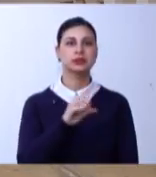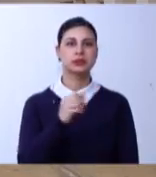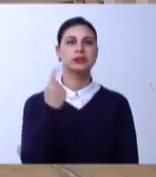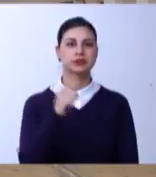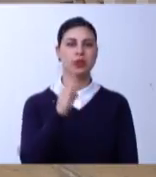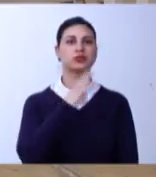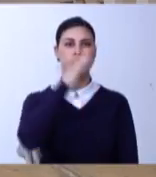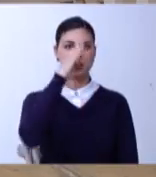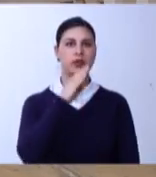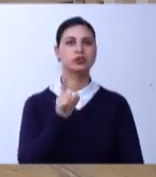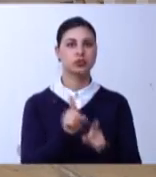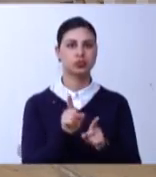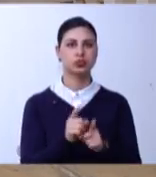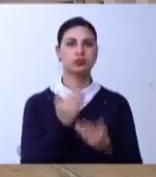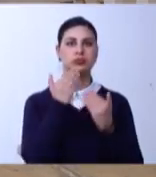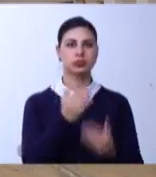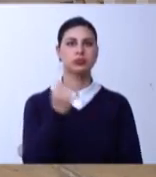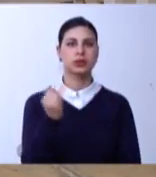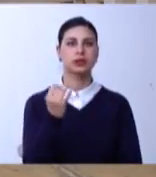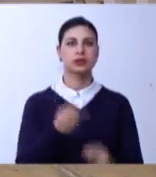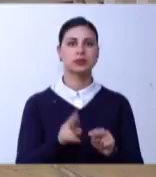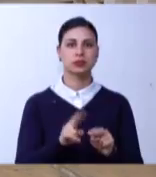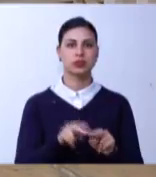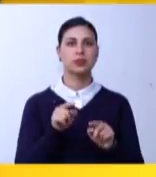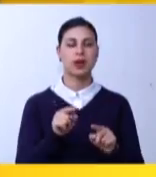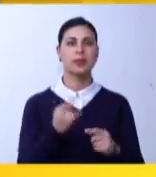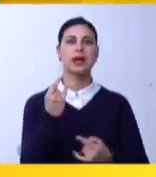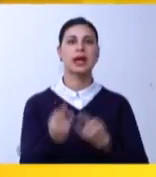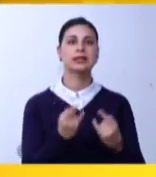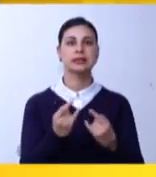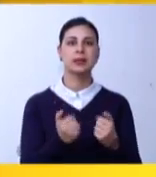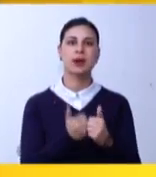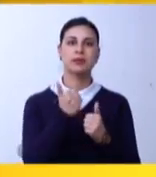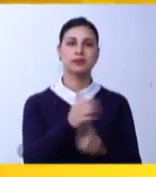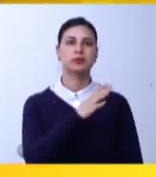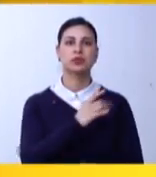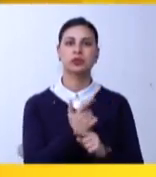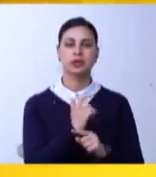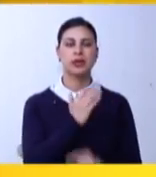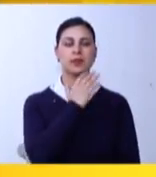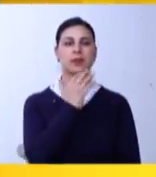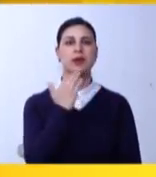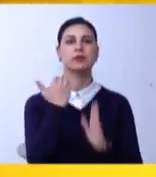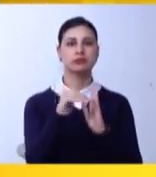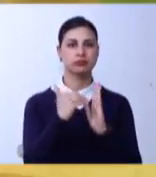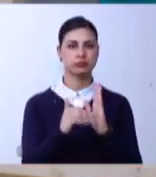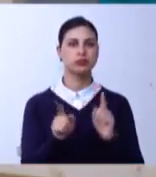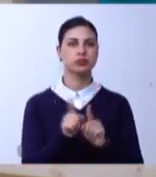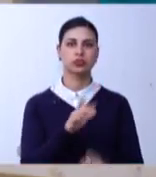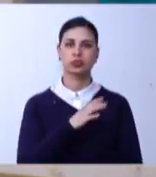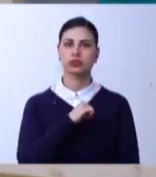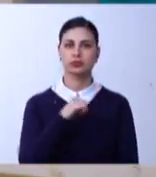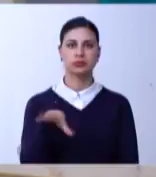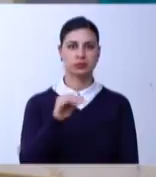სხვა მშობელიც დასვამდა. იმიტომ რომ ამ გადაცემას წინ უძღოდა ძალიან ბევრი ანალოგიური